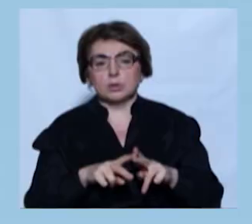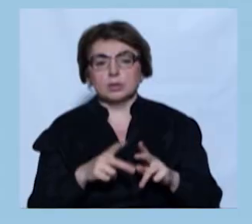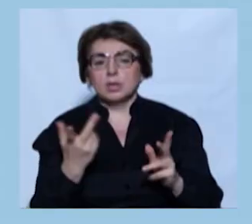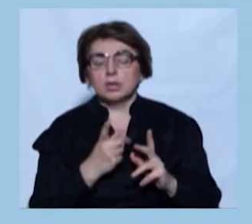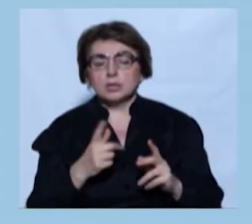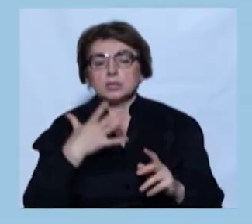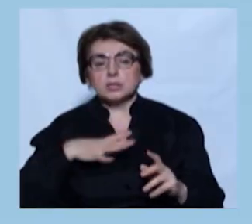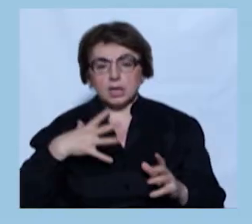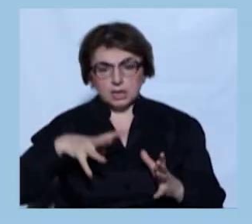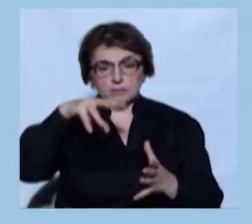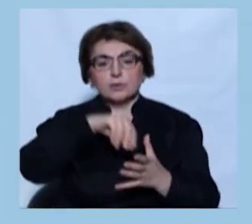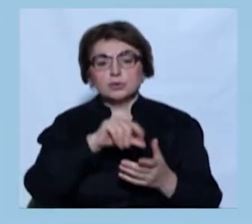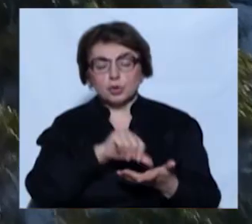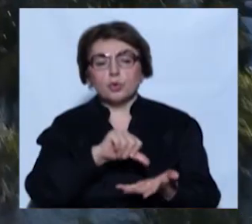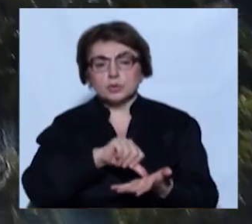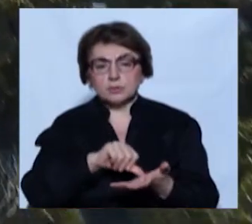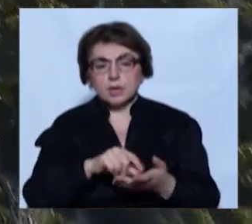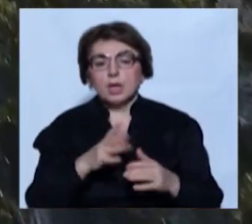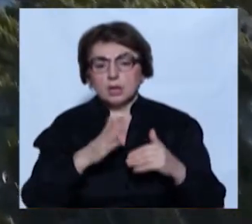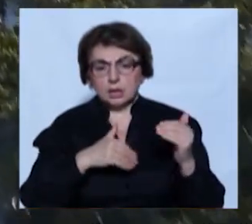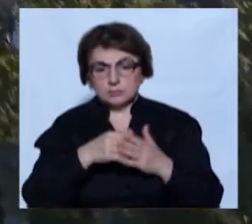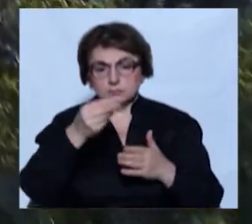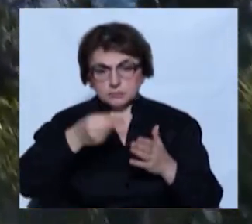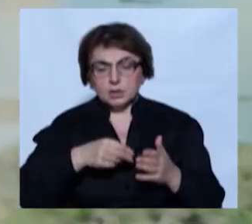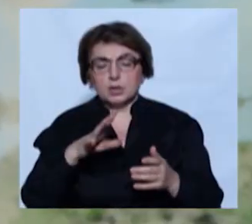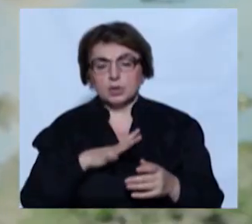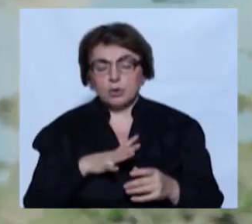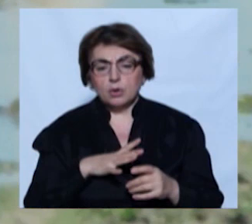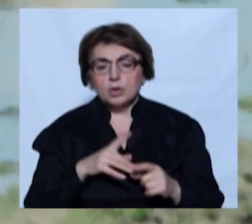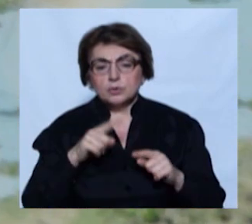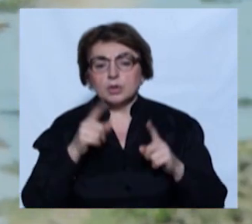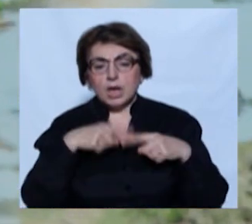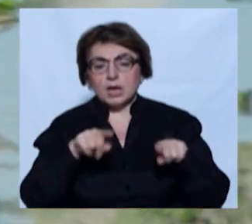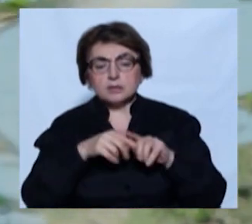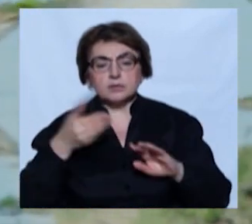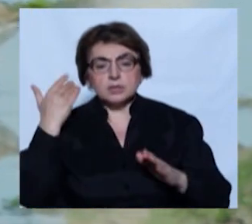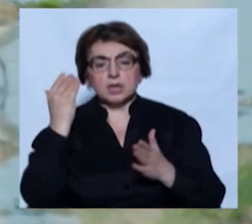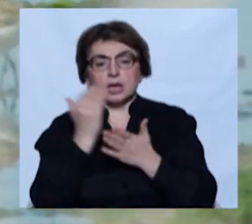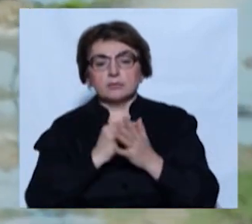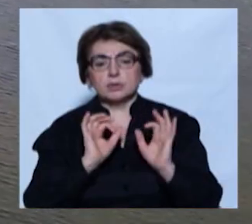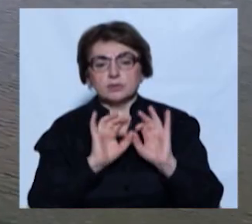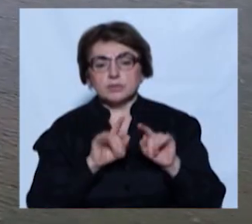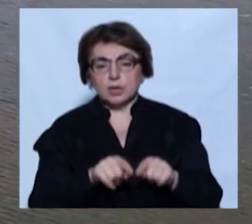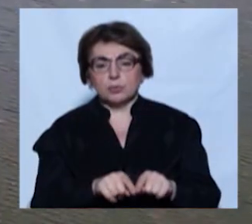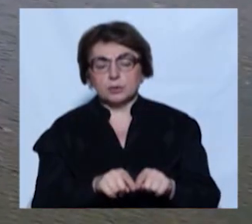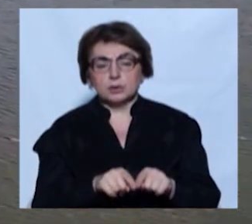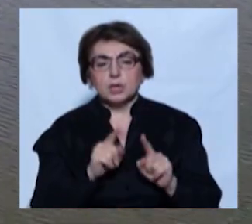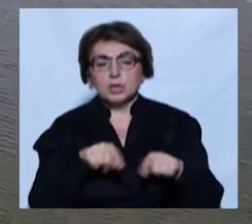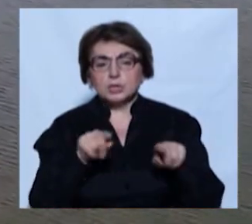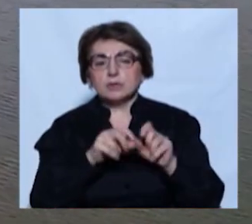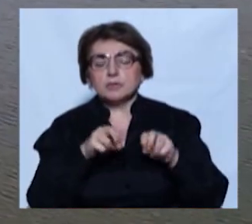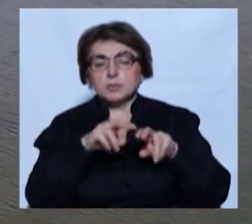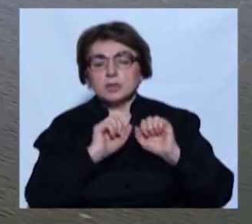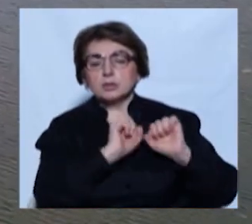რაშიც საქართველომაც მიიღო მონაწილეობა და ხელმომწერ ქვეყანას წარმოადგენს და ჩვენ ასევე წინა გაკვეთილზე ვისაუბრეთ ისეთი